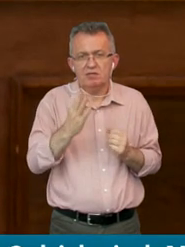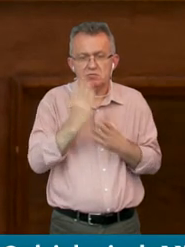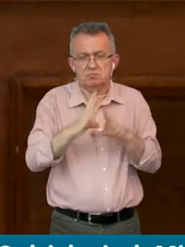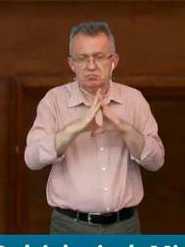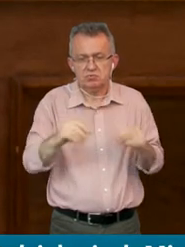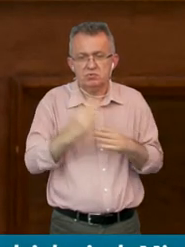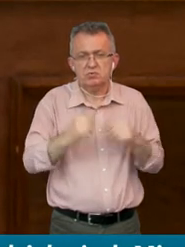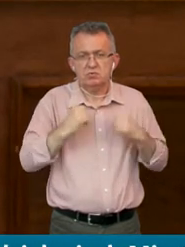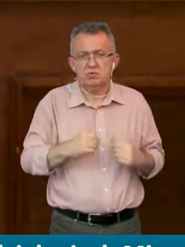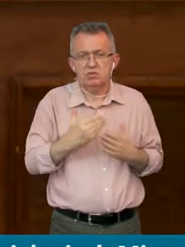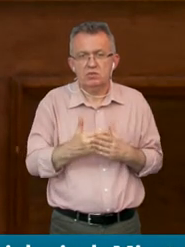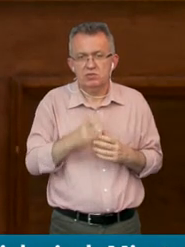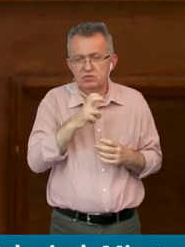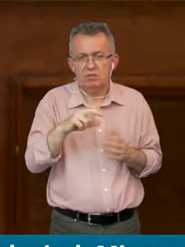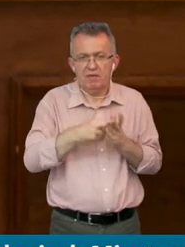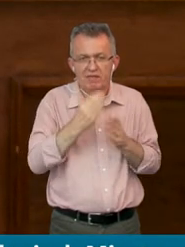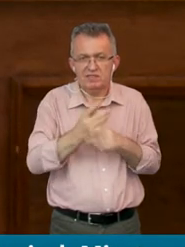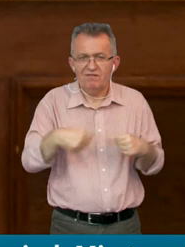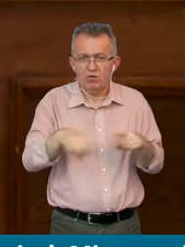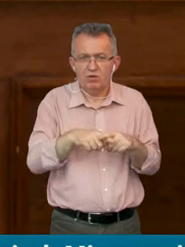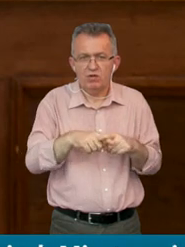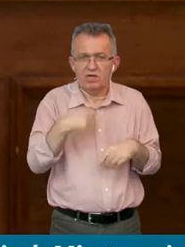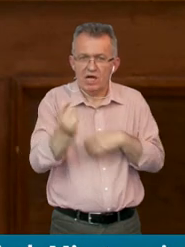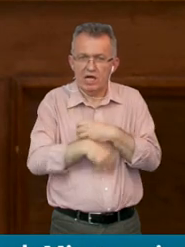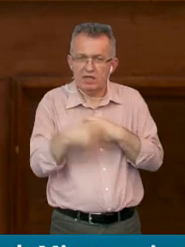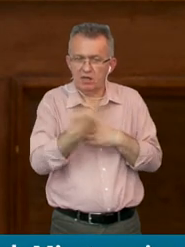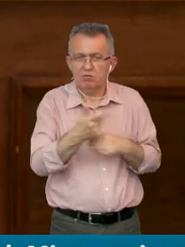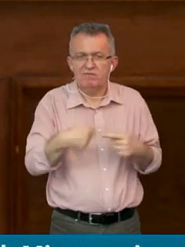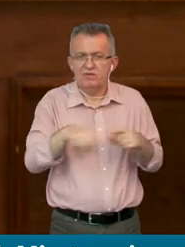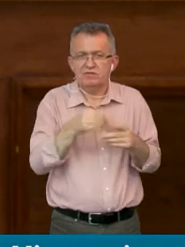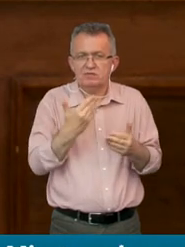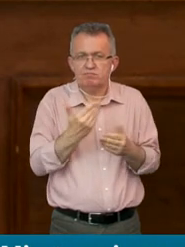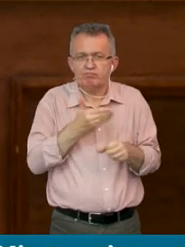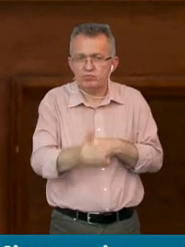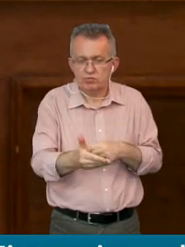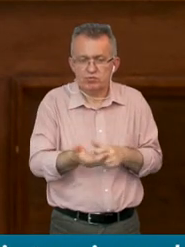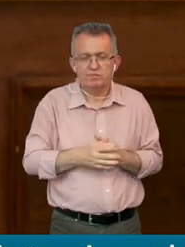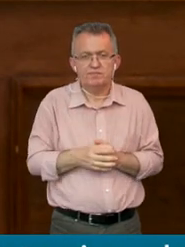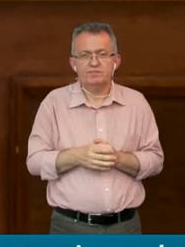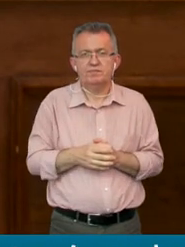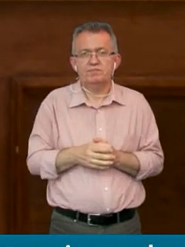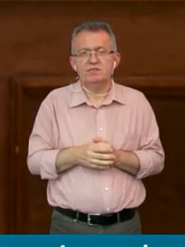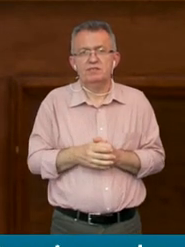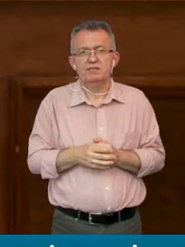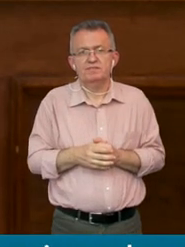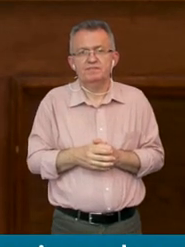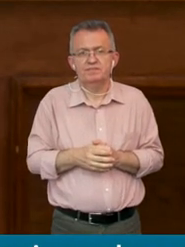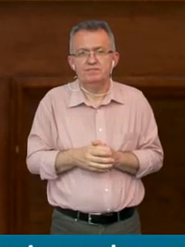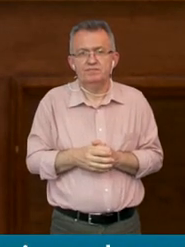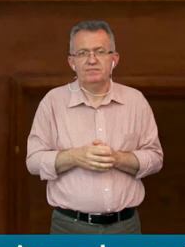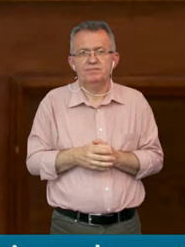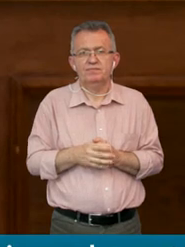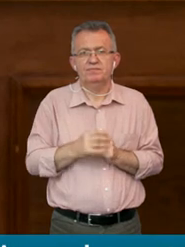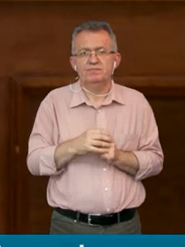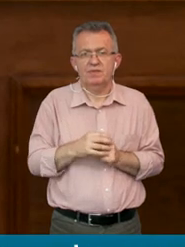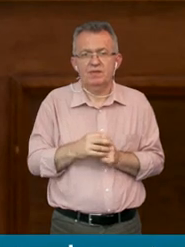i to totalna. Czy przewidziane są kary dla wykonawcy za tak duże opóźnienie wykonania całości prac? Panie Januszu, no nie wiązałbym raczej z